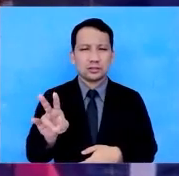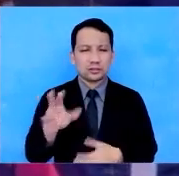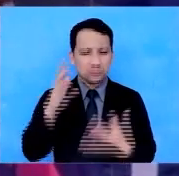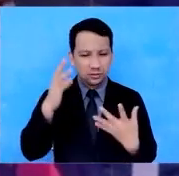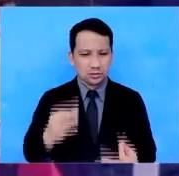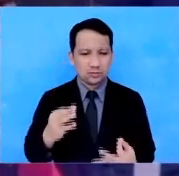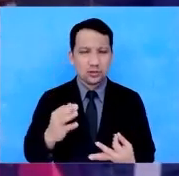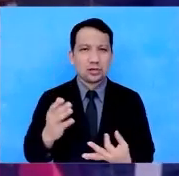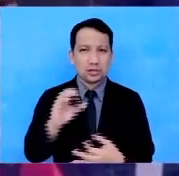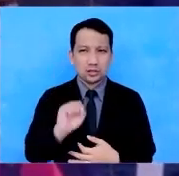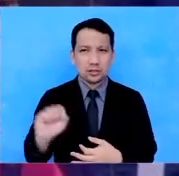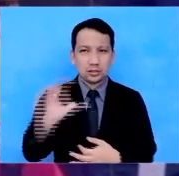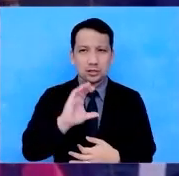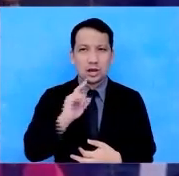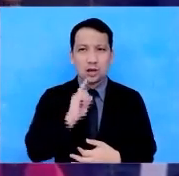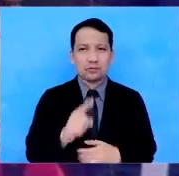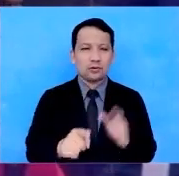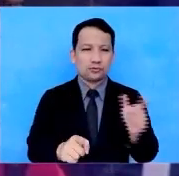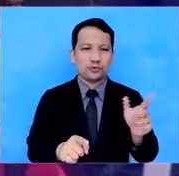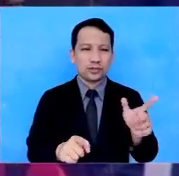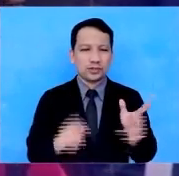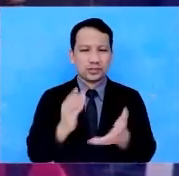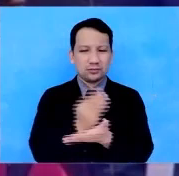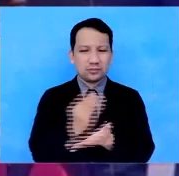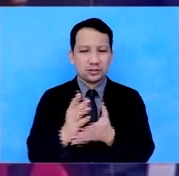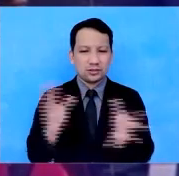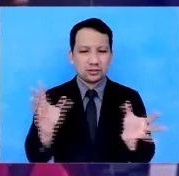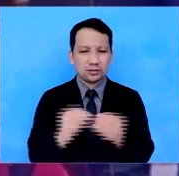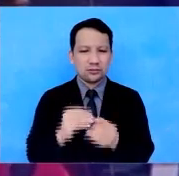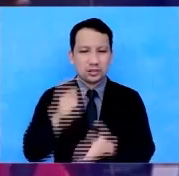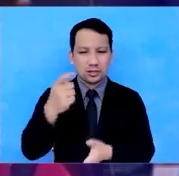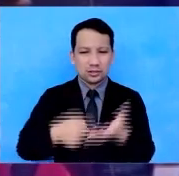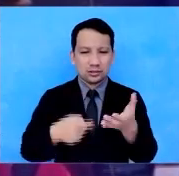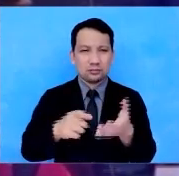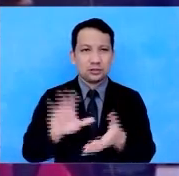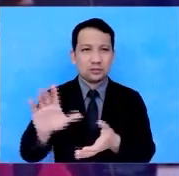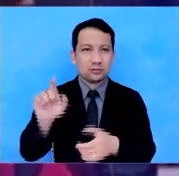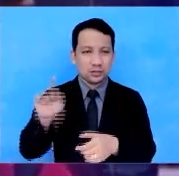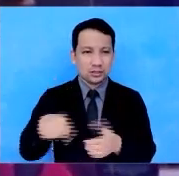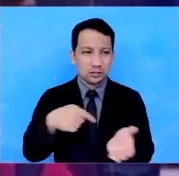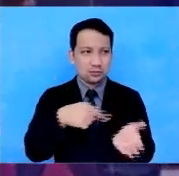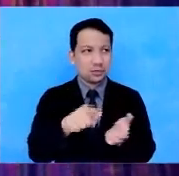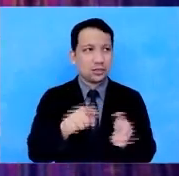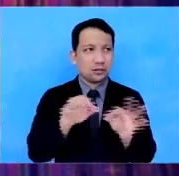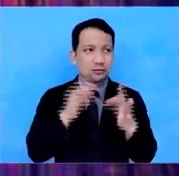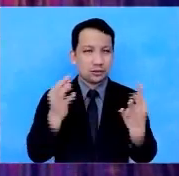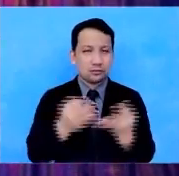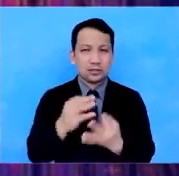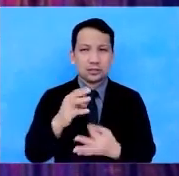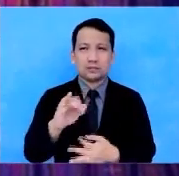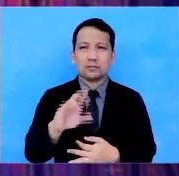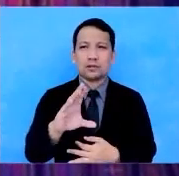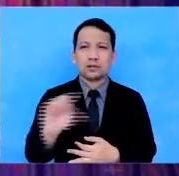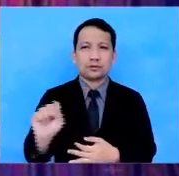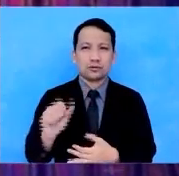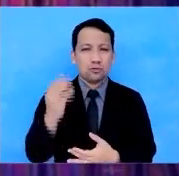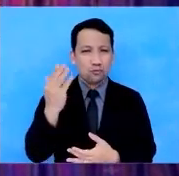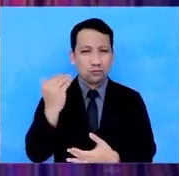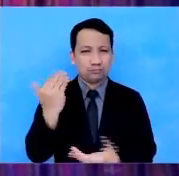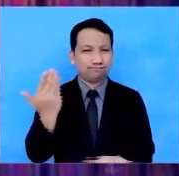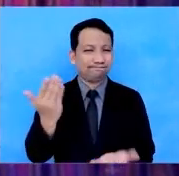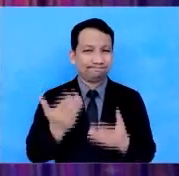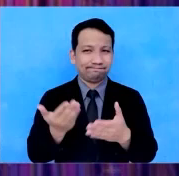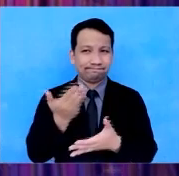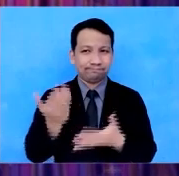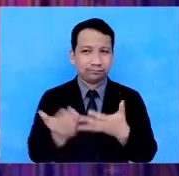Korte Suprema, nasa 23 billion pesos ang estate tax na kailangang bayaran ng pamilya Marcos. At dahil napatungan na ito